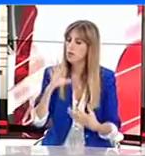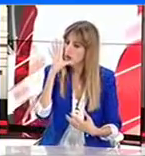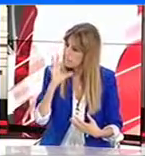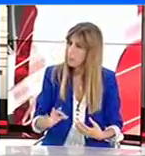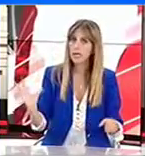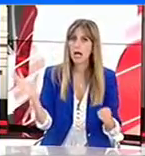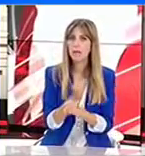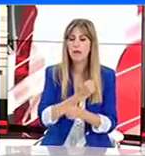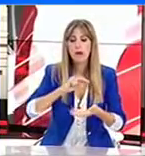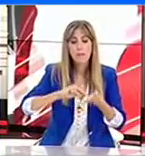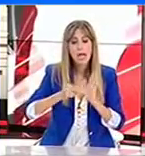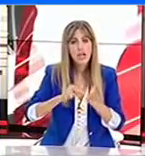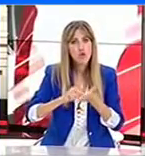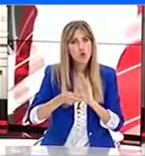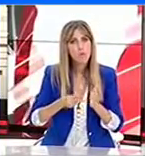100 εκατομμύρια.